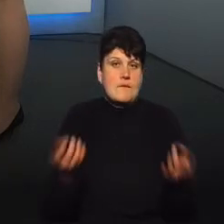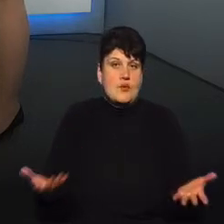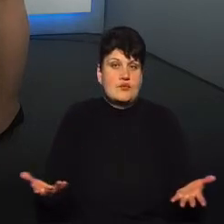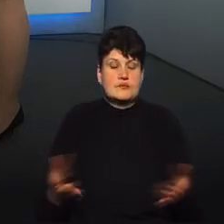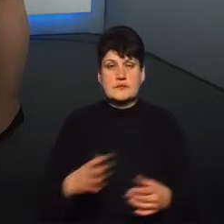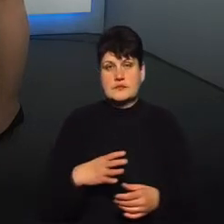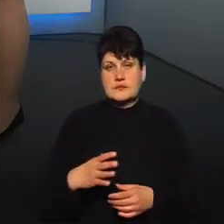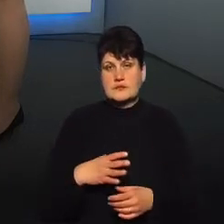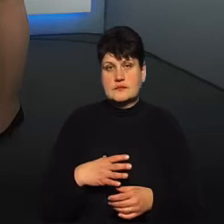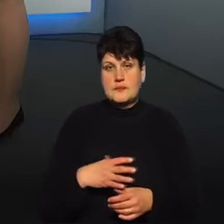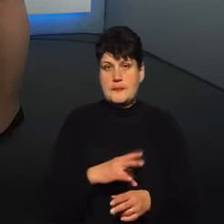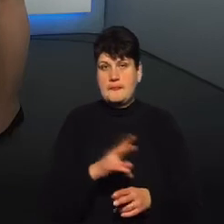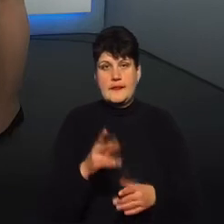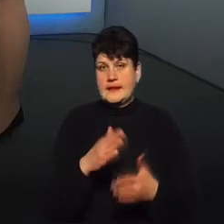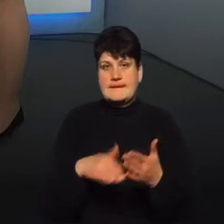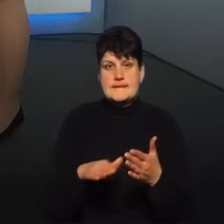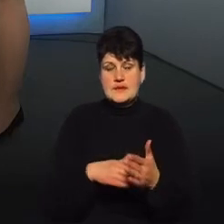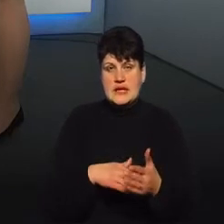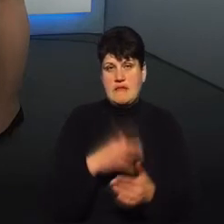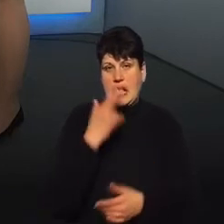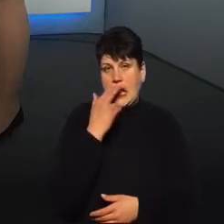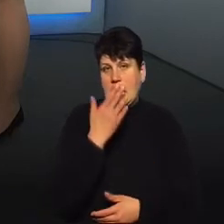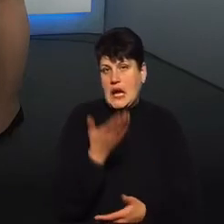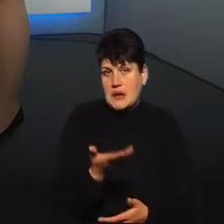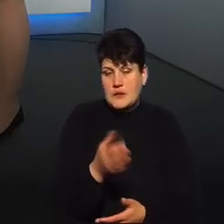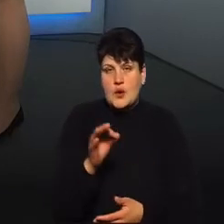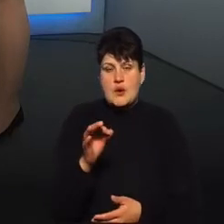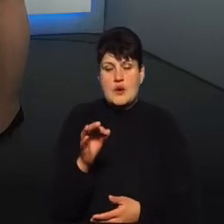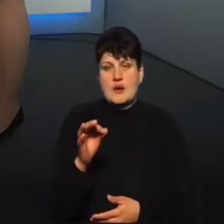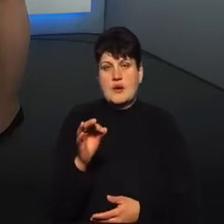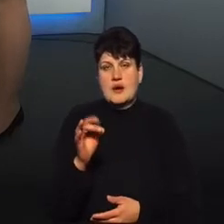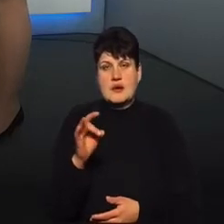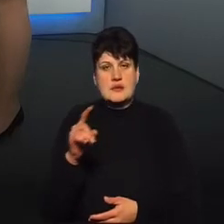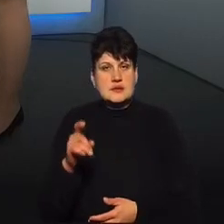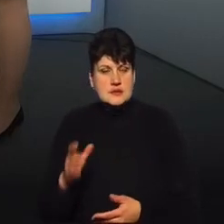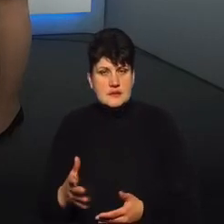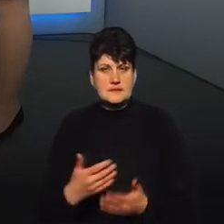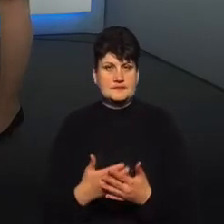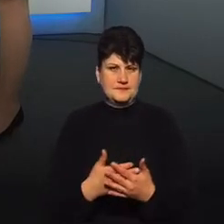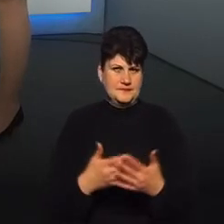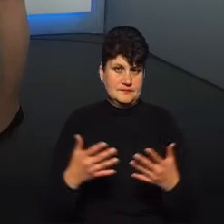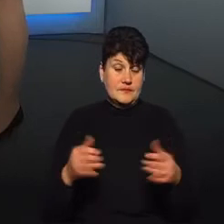ж не відміняв сезонні грипи, ОРВІ і так далі, що вони як були, так і будуть. То,